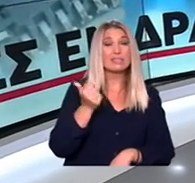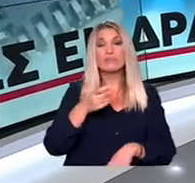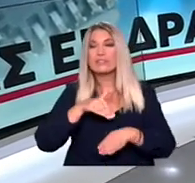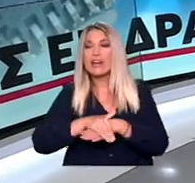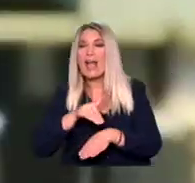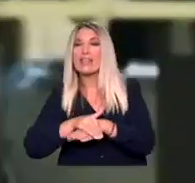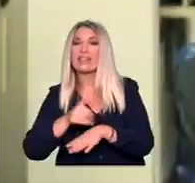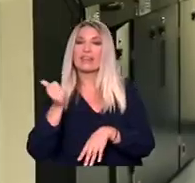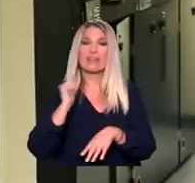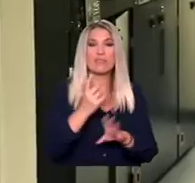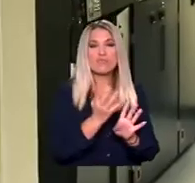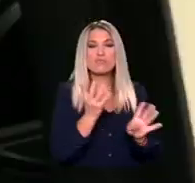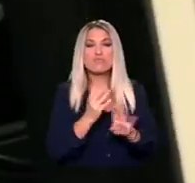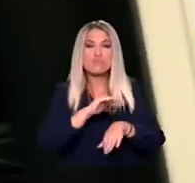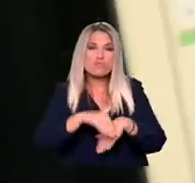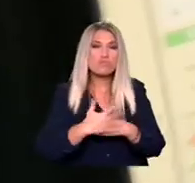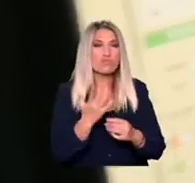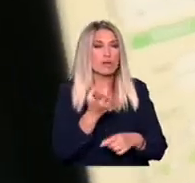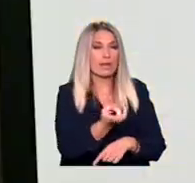ξημέρωμα.